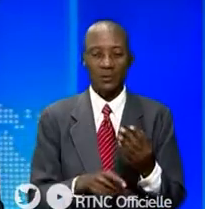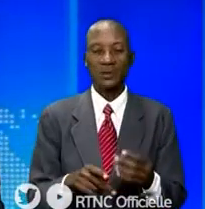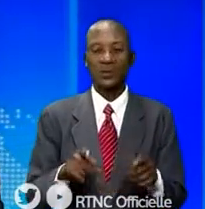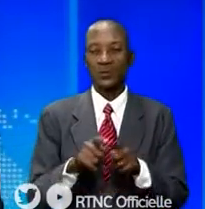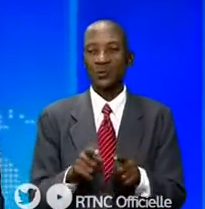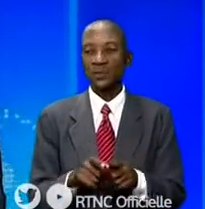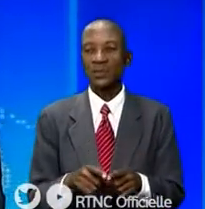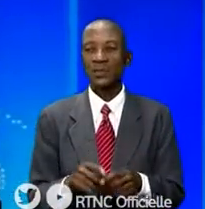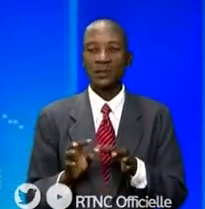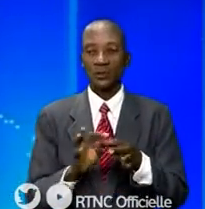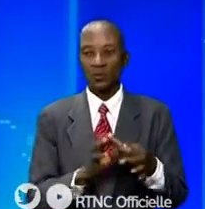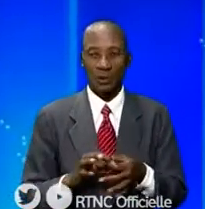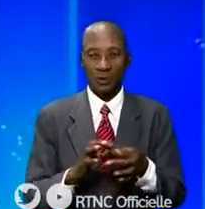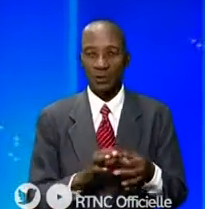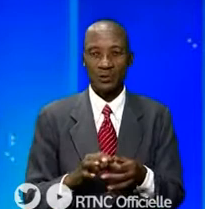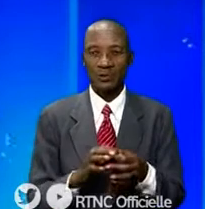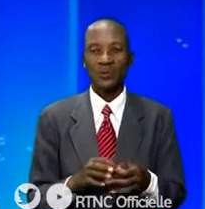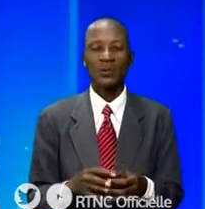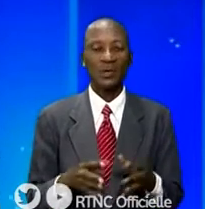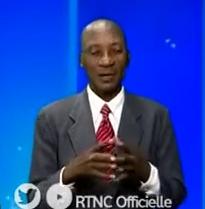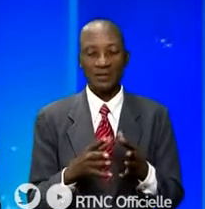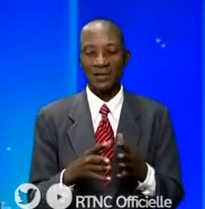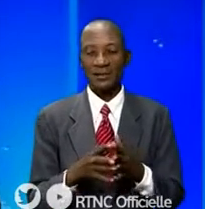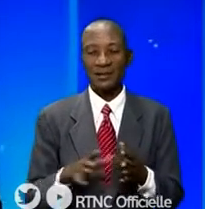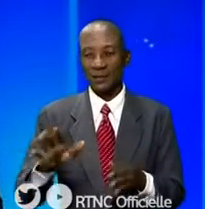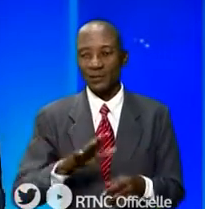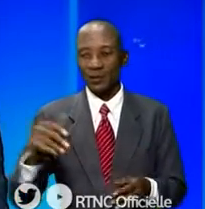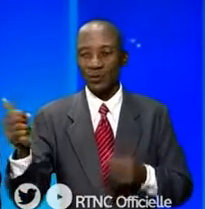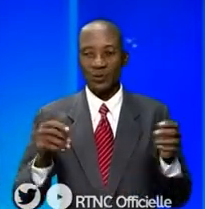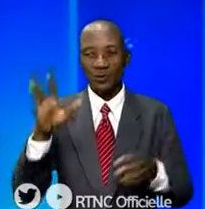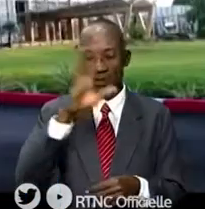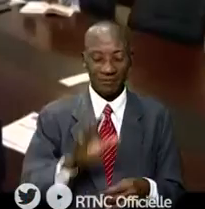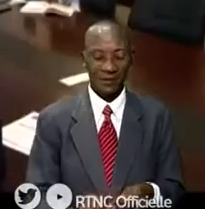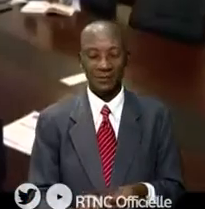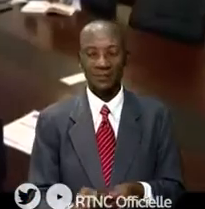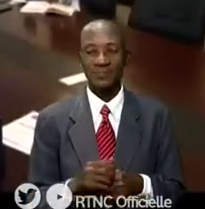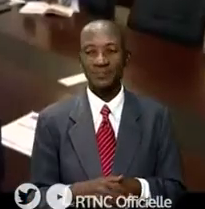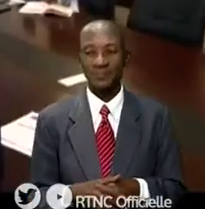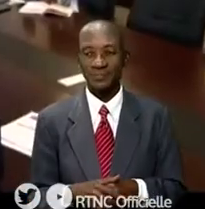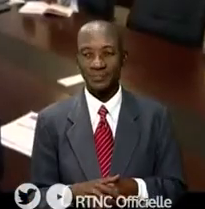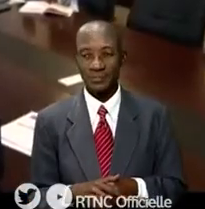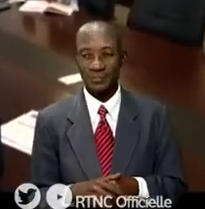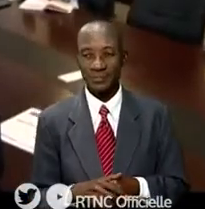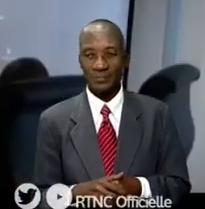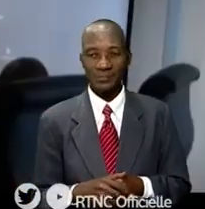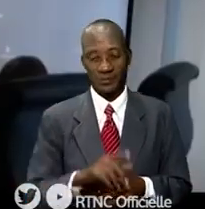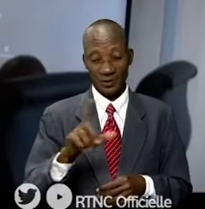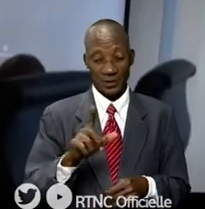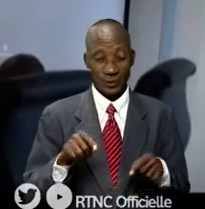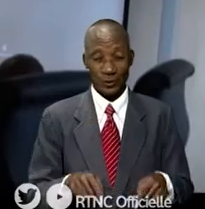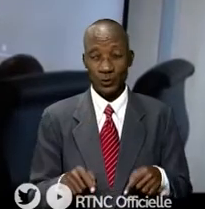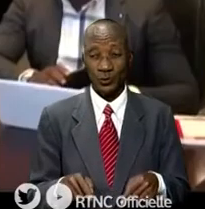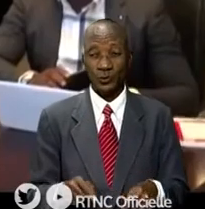collaboration d'investissement entre les hommes d'affaires publics et privés. Ouverture ce lundi 22 juin 2020